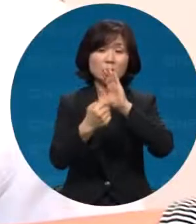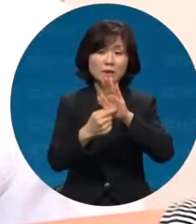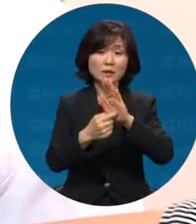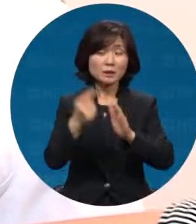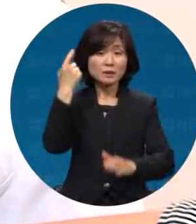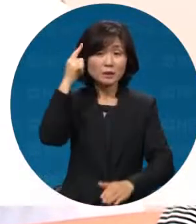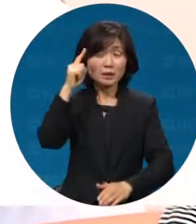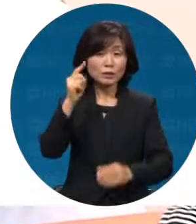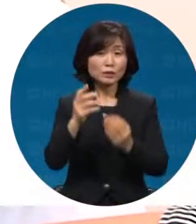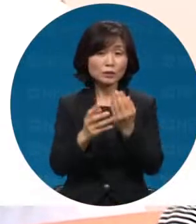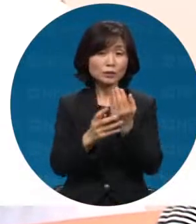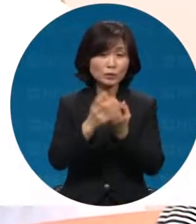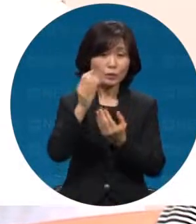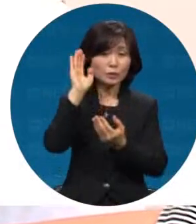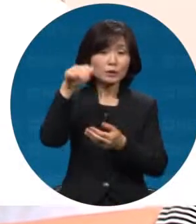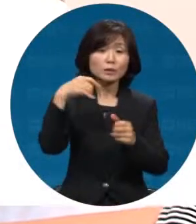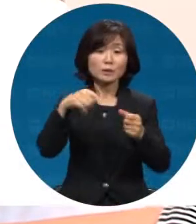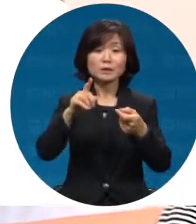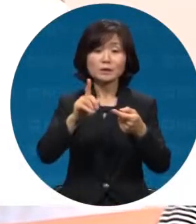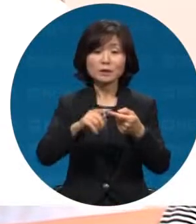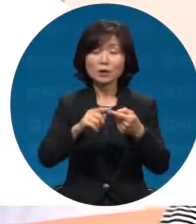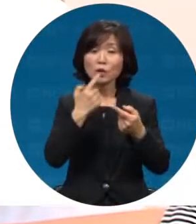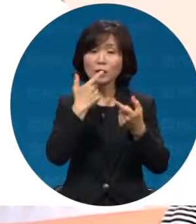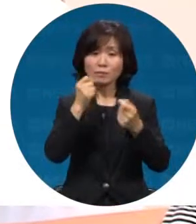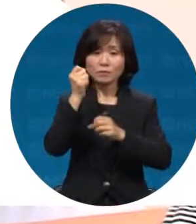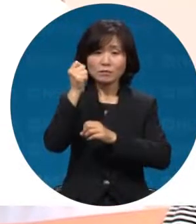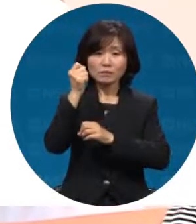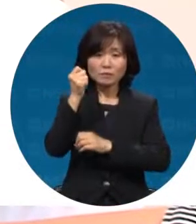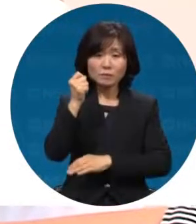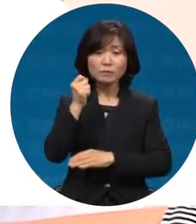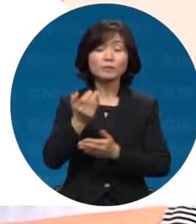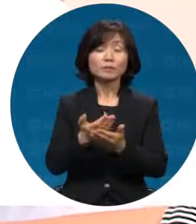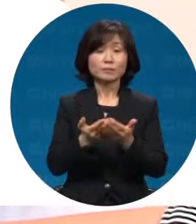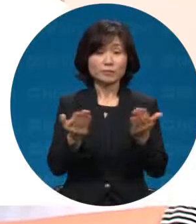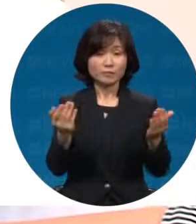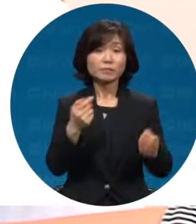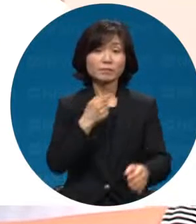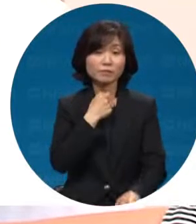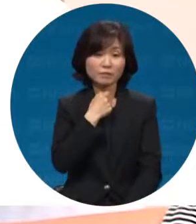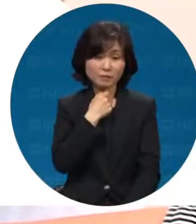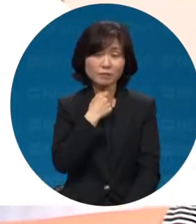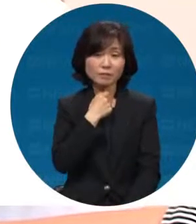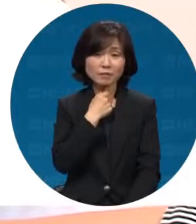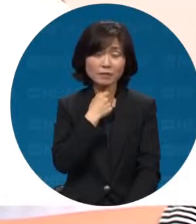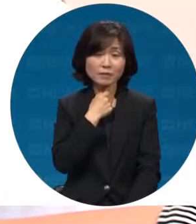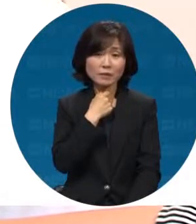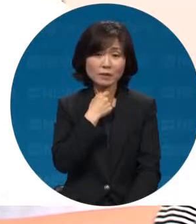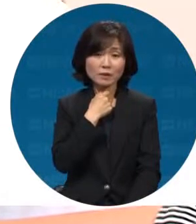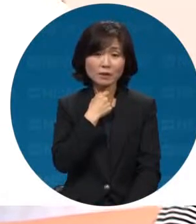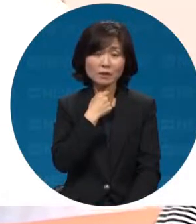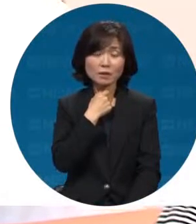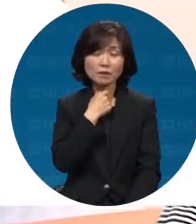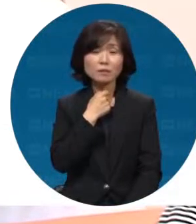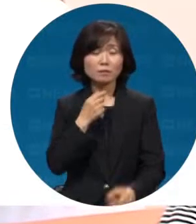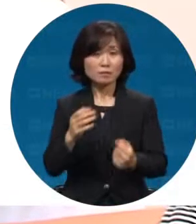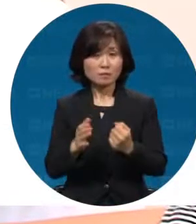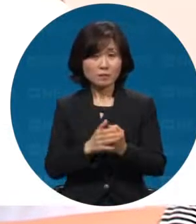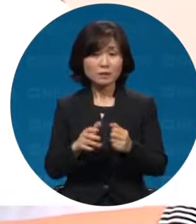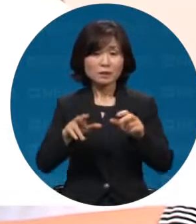저항에 융합 미래 교육에 대해서 그런 단초를 어 제공하고 싶다 그런 측면에서